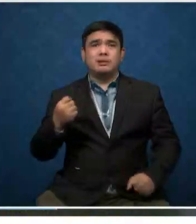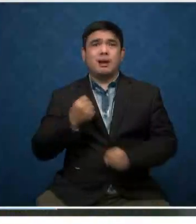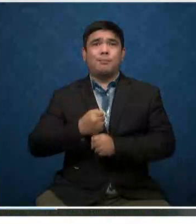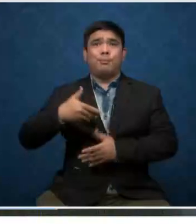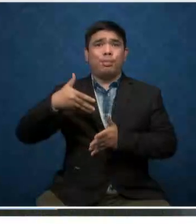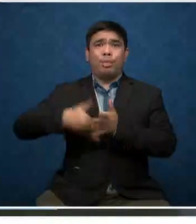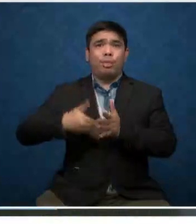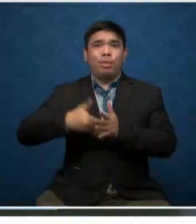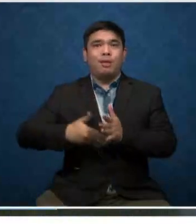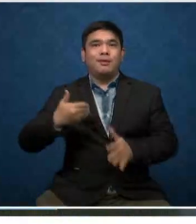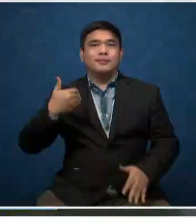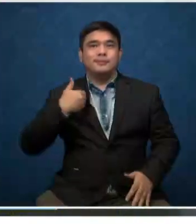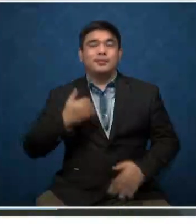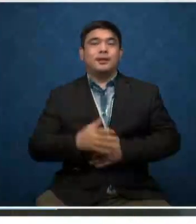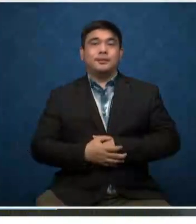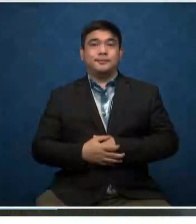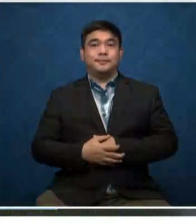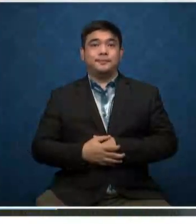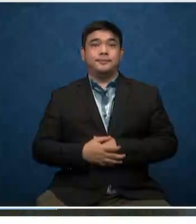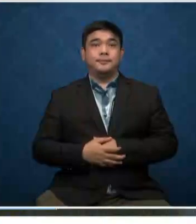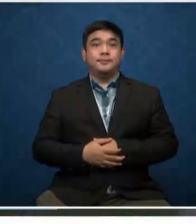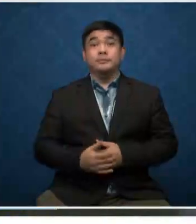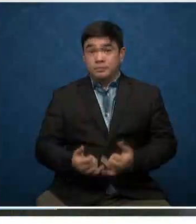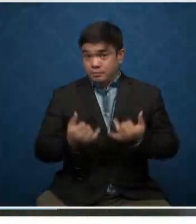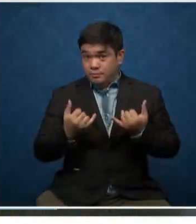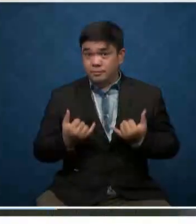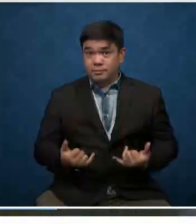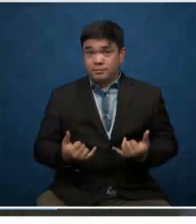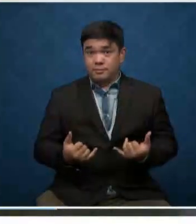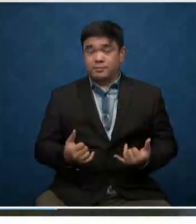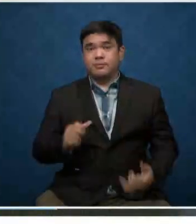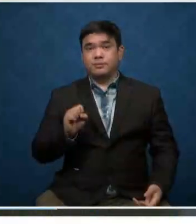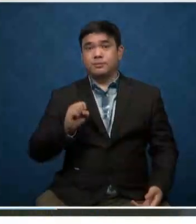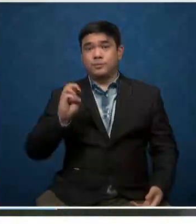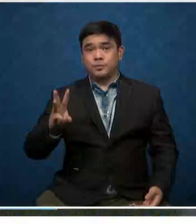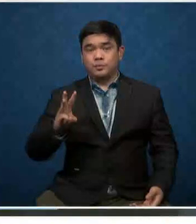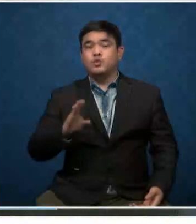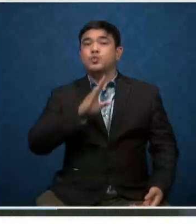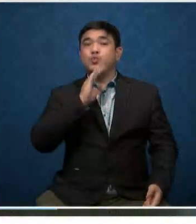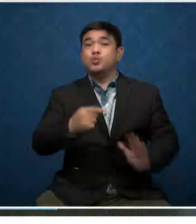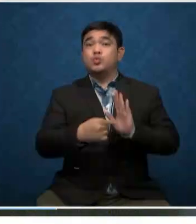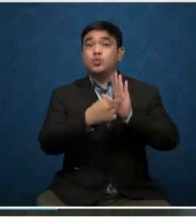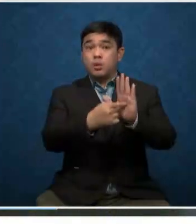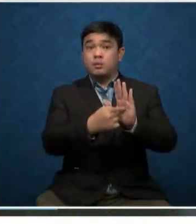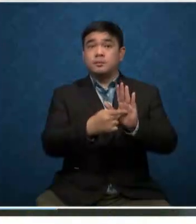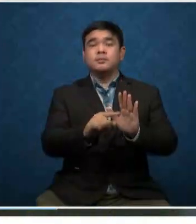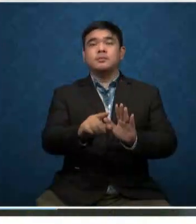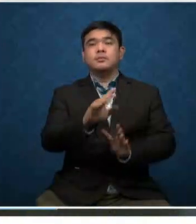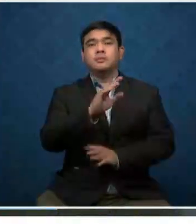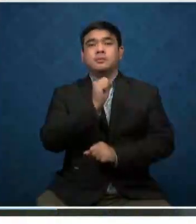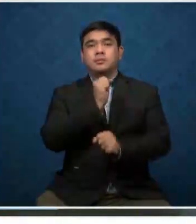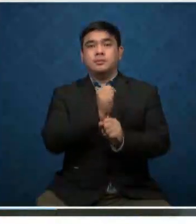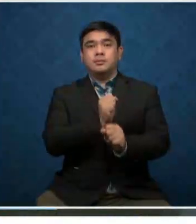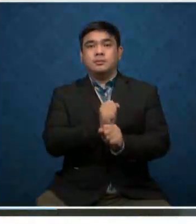นะครับจนมาถึงการอภิปรายของเราก็บอกว่าในกรณีของการที่จะ